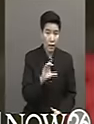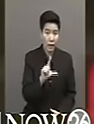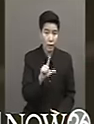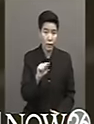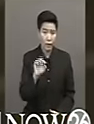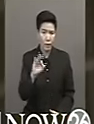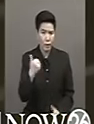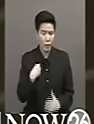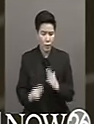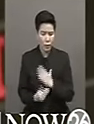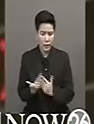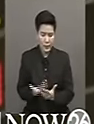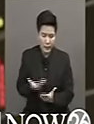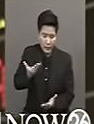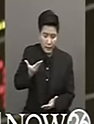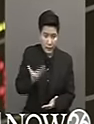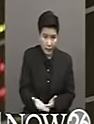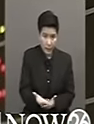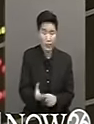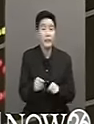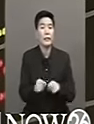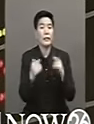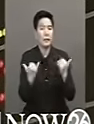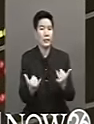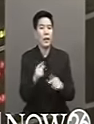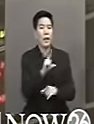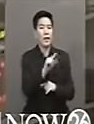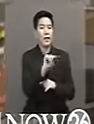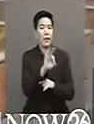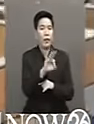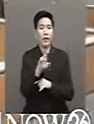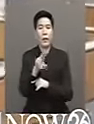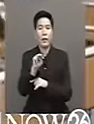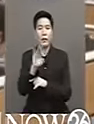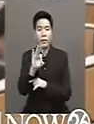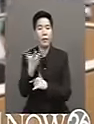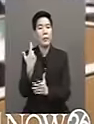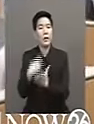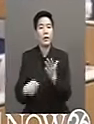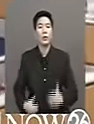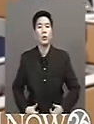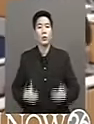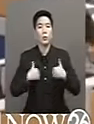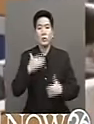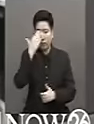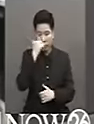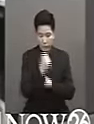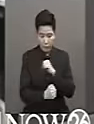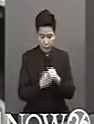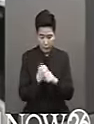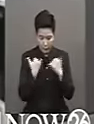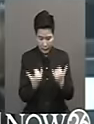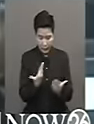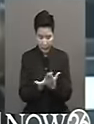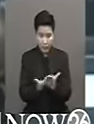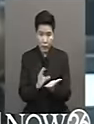หาโอกาสเข้าไปลงทุนซื้อกองทุน ltf rmfหรือซื้อประกันชีวิตเพราะอย่างน้อยในปีนี้ก็ได้เอา